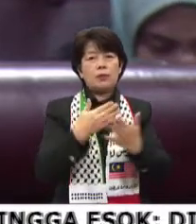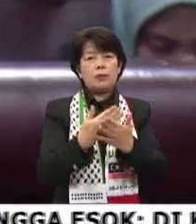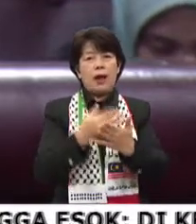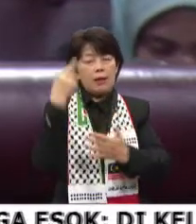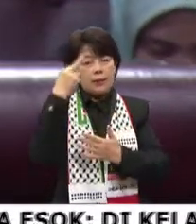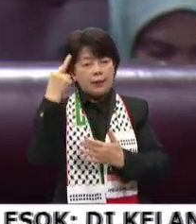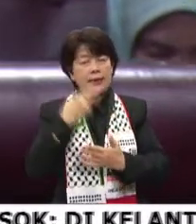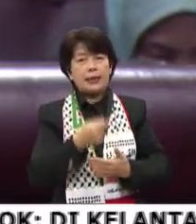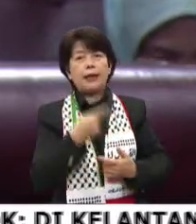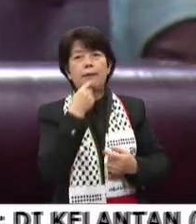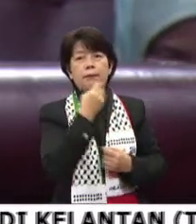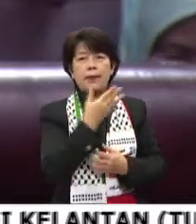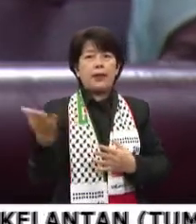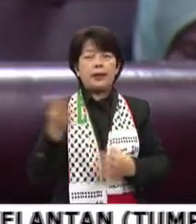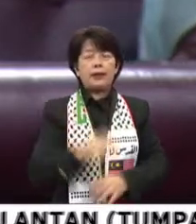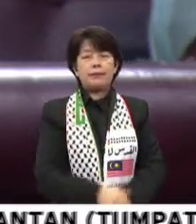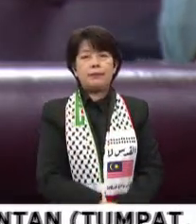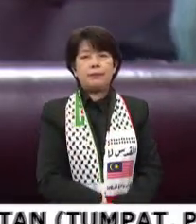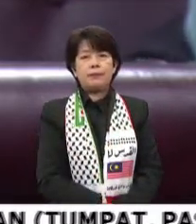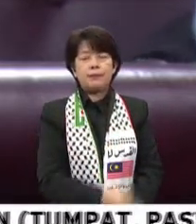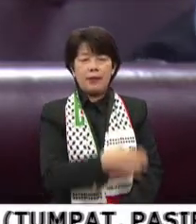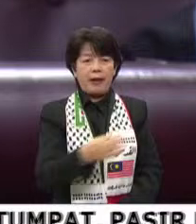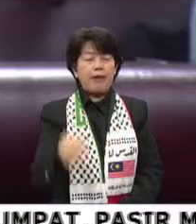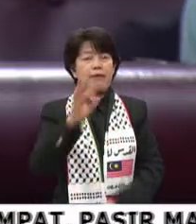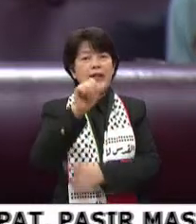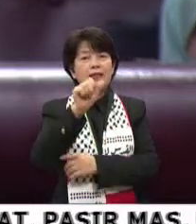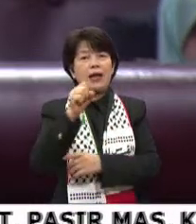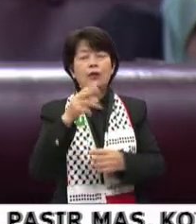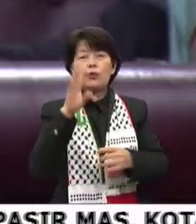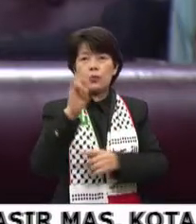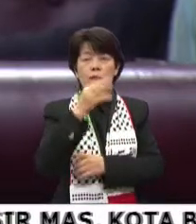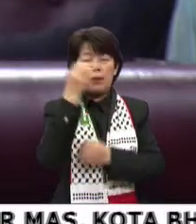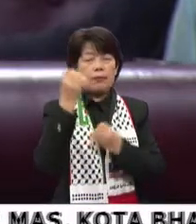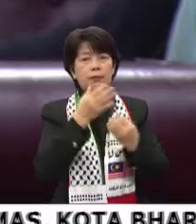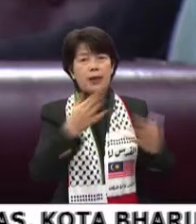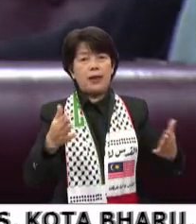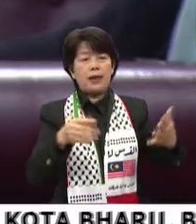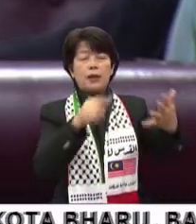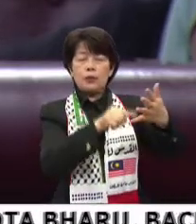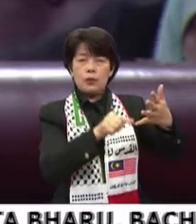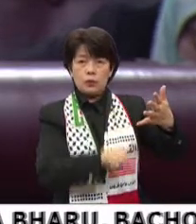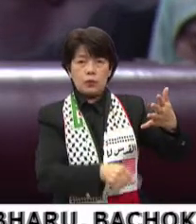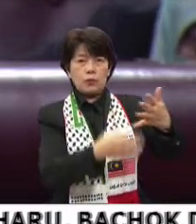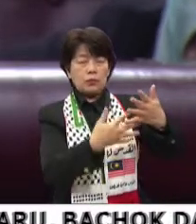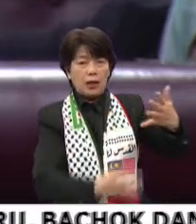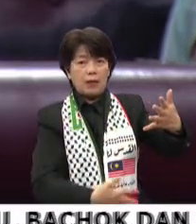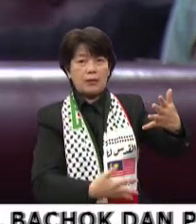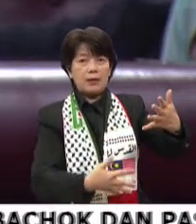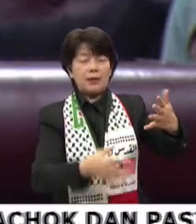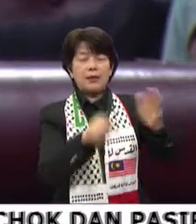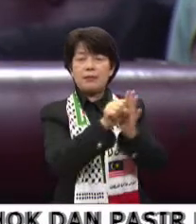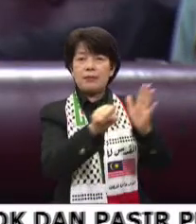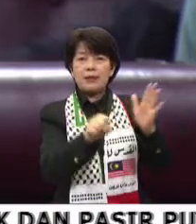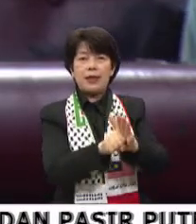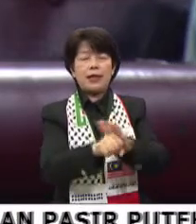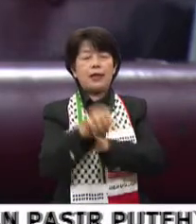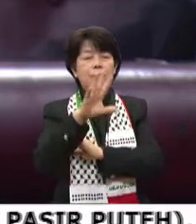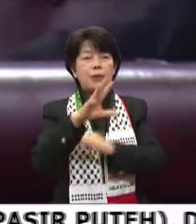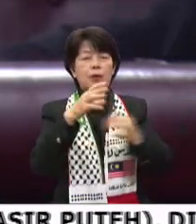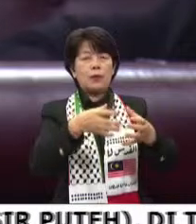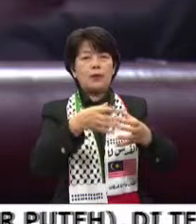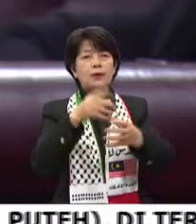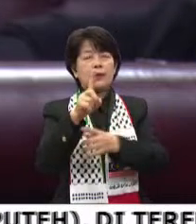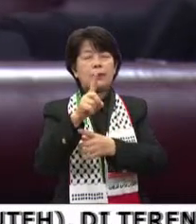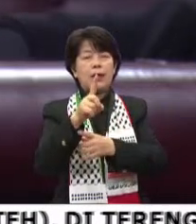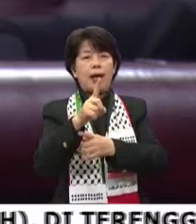atas penolakan tersebut fasal 7 bertujuan untuk meminda subsekyen 151 bagi